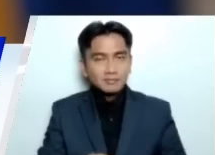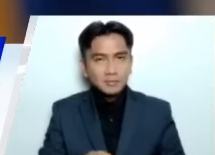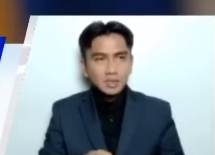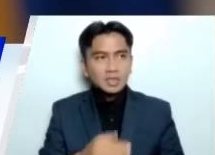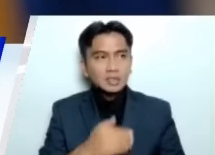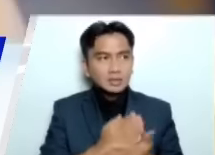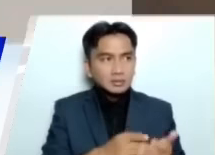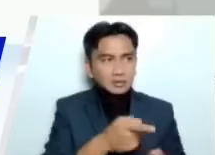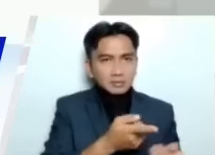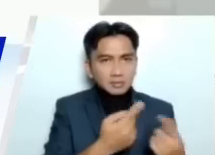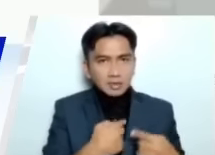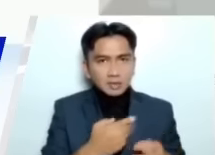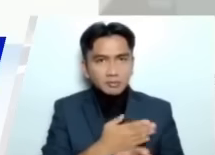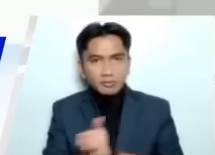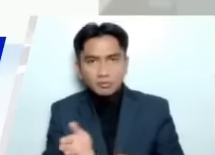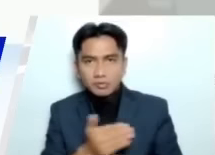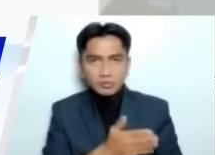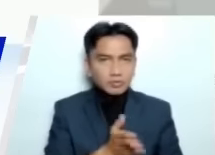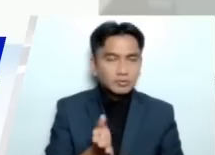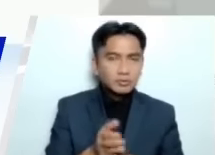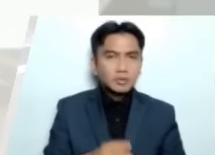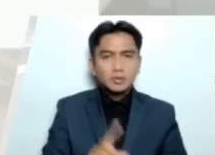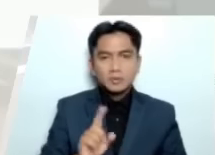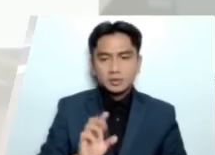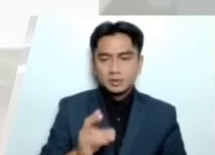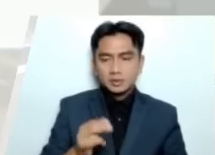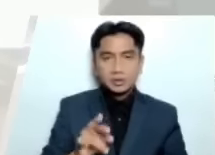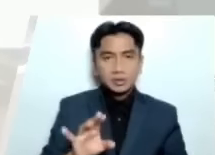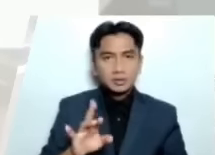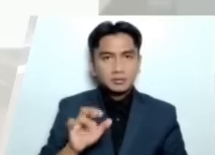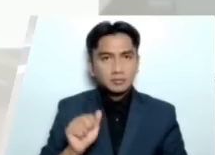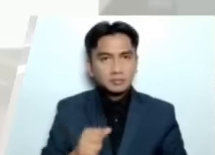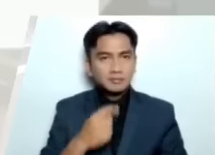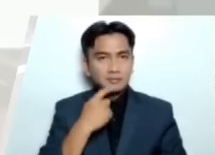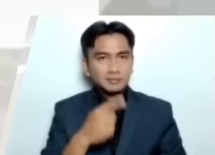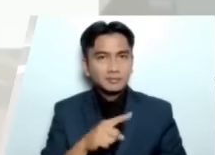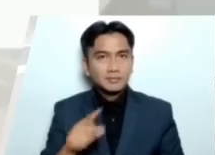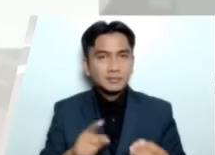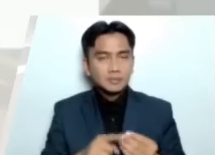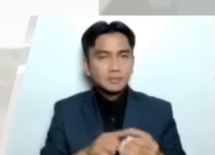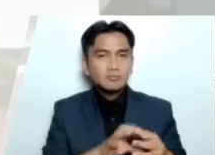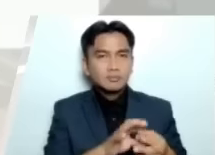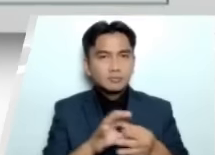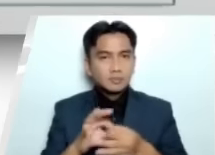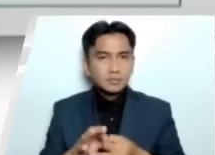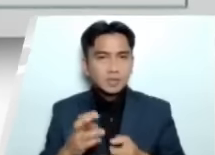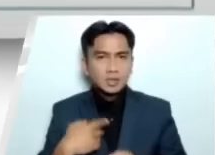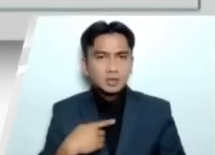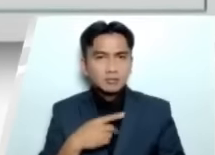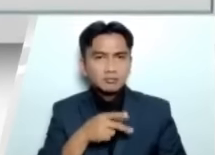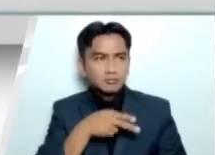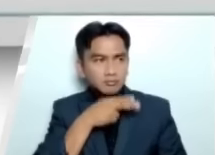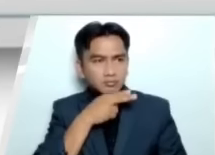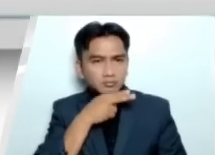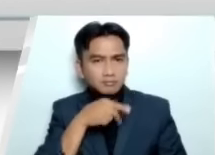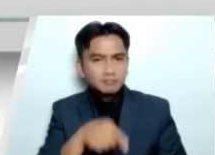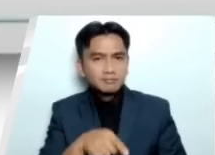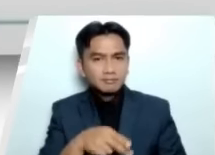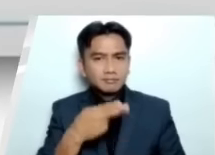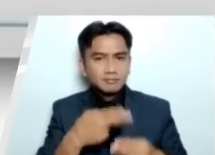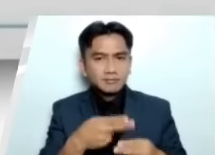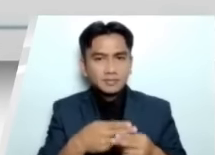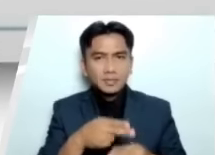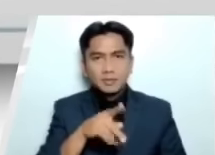kwentong chicheria. Ang chicheria ang tinutukoy ng Pangulo, malamang may kinalaman sa pinagdududahan pangalang Mary Grace Piatos